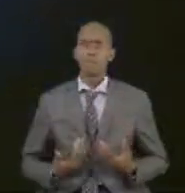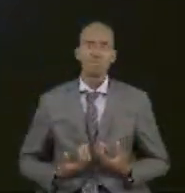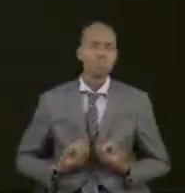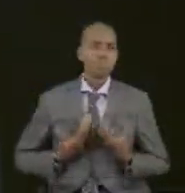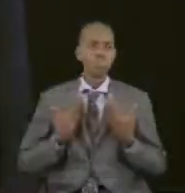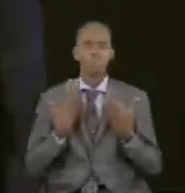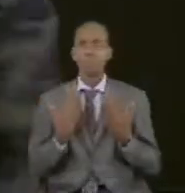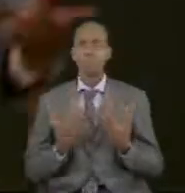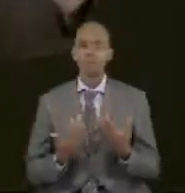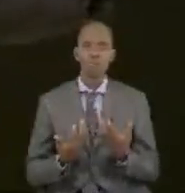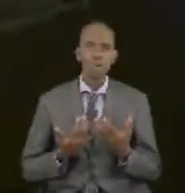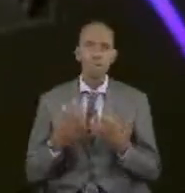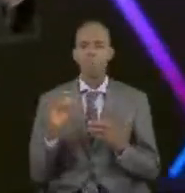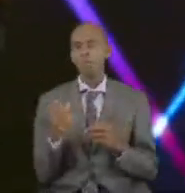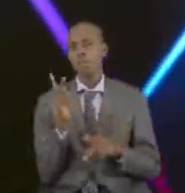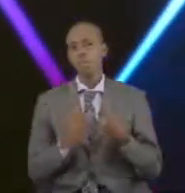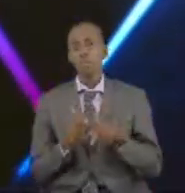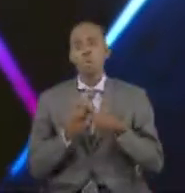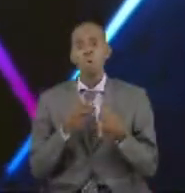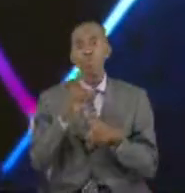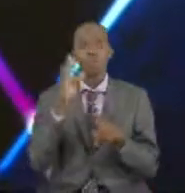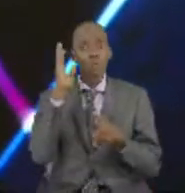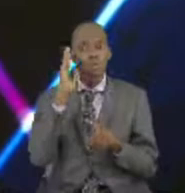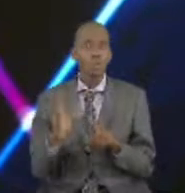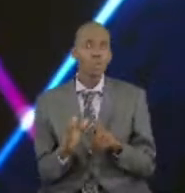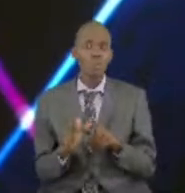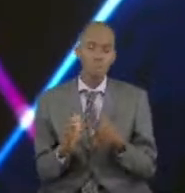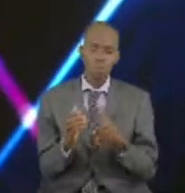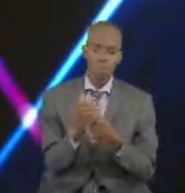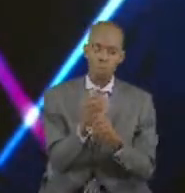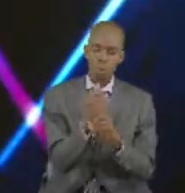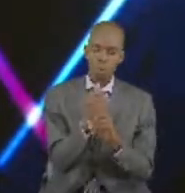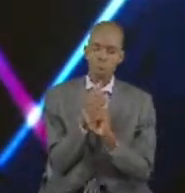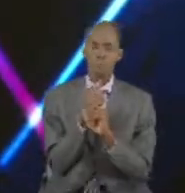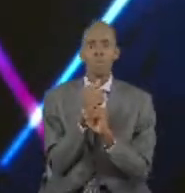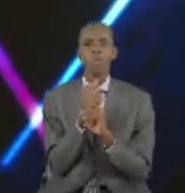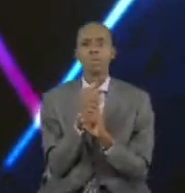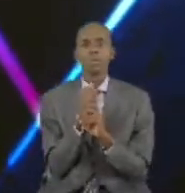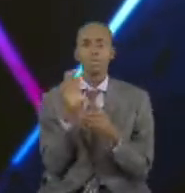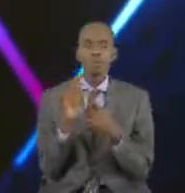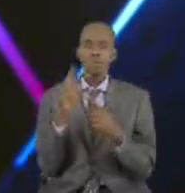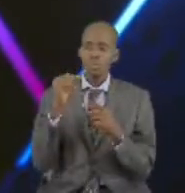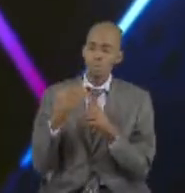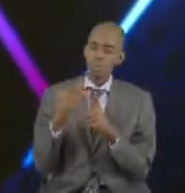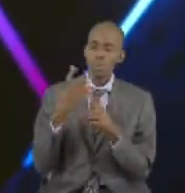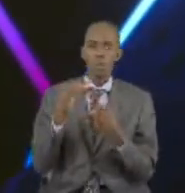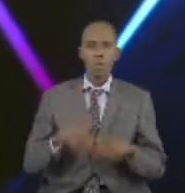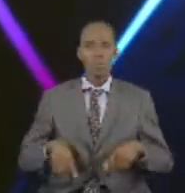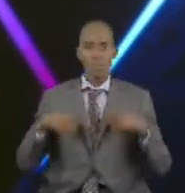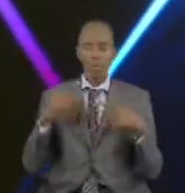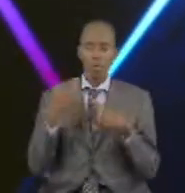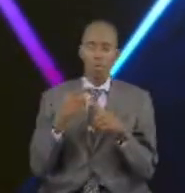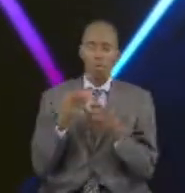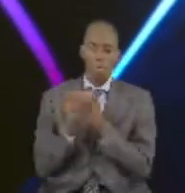ce n'est pas ce que je n'ai pas de porter ce qui m'attire la peau paul laporte l'apôtre portant la part de